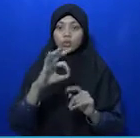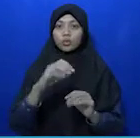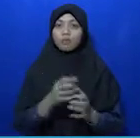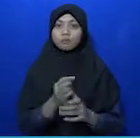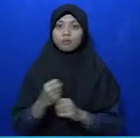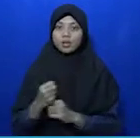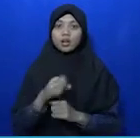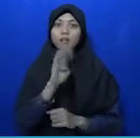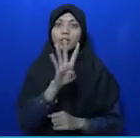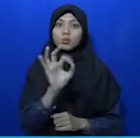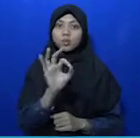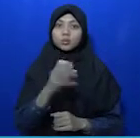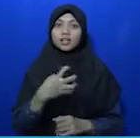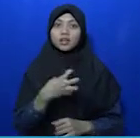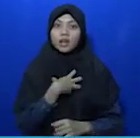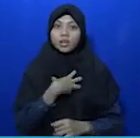Slide berikutnya.